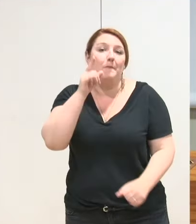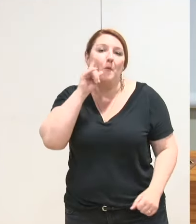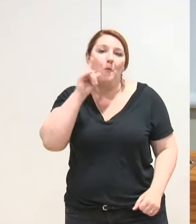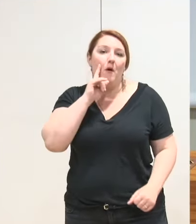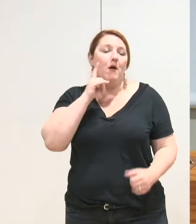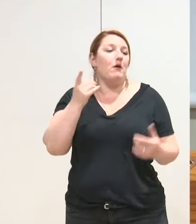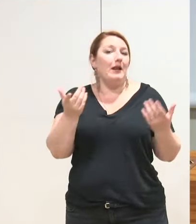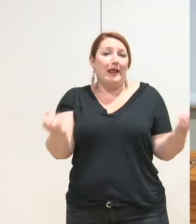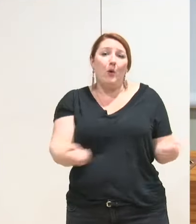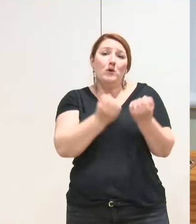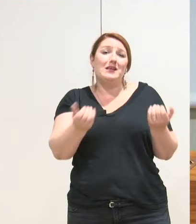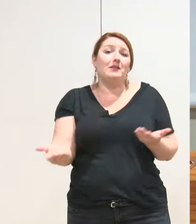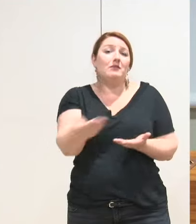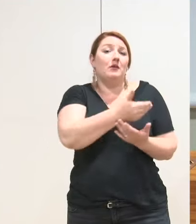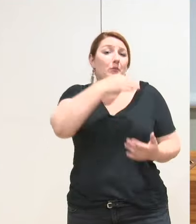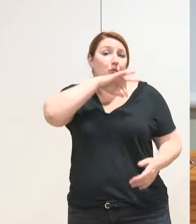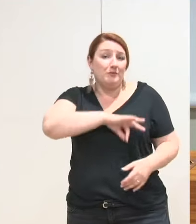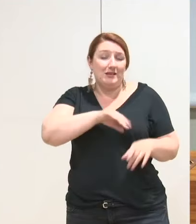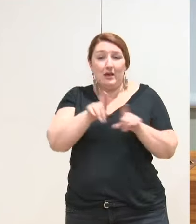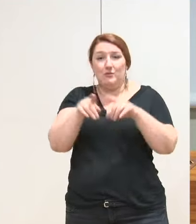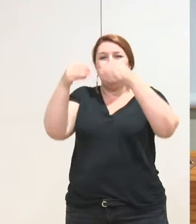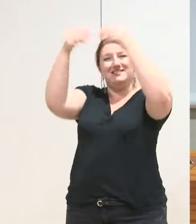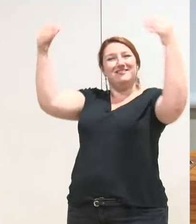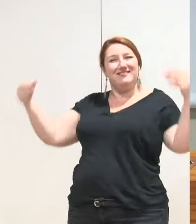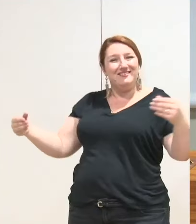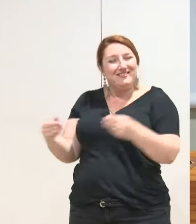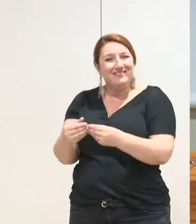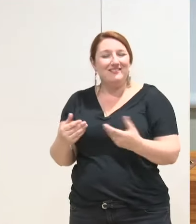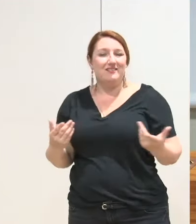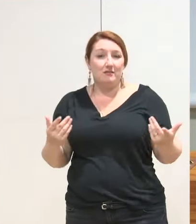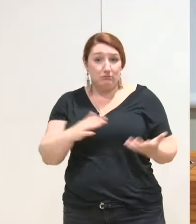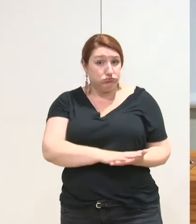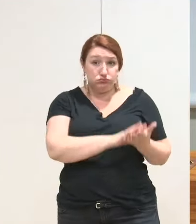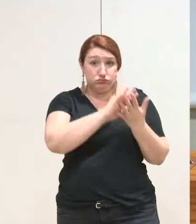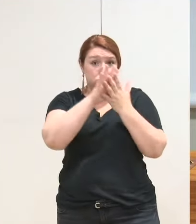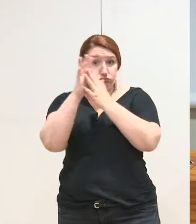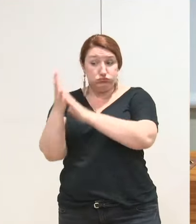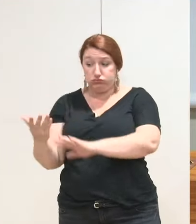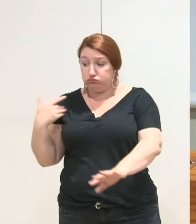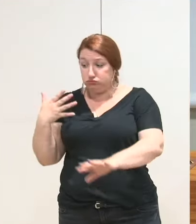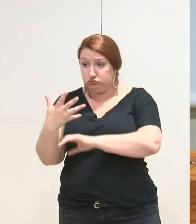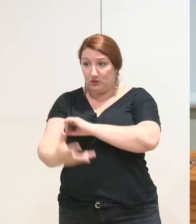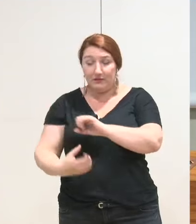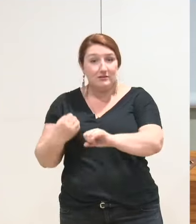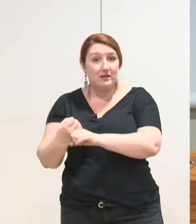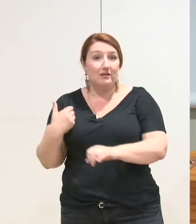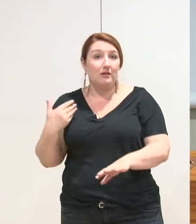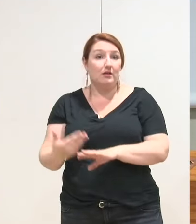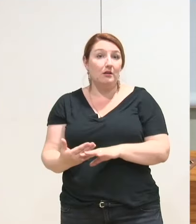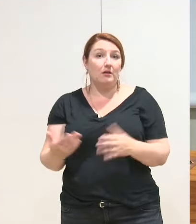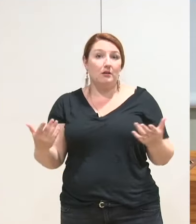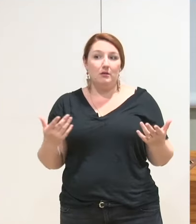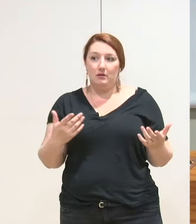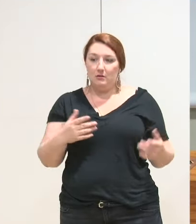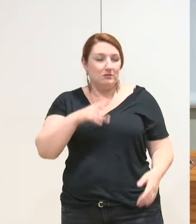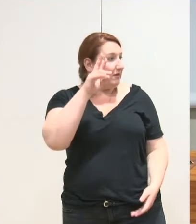des recettes publicitaires et de leur support a profondément été transformé ces dernières années ainsi la redevance